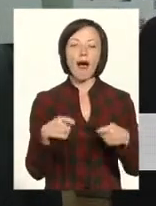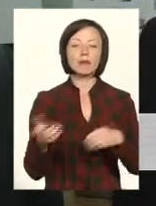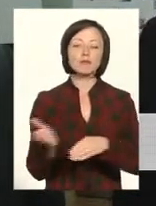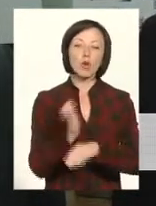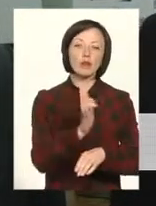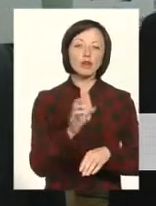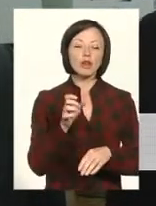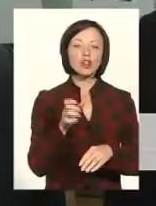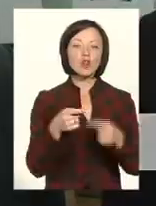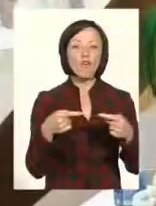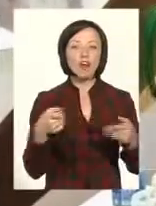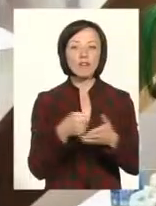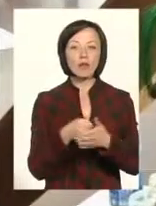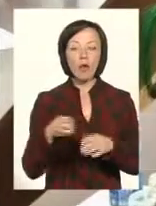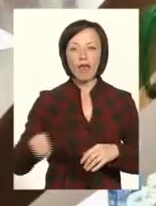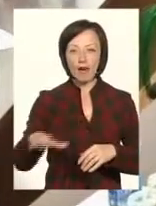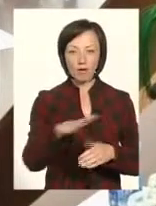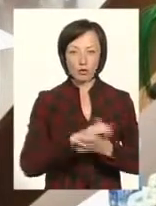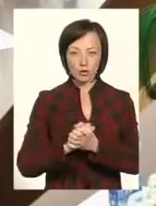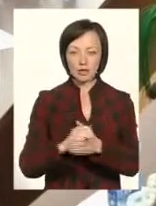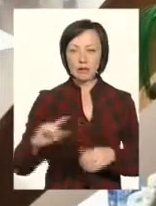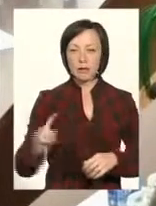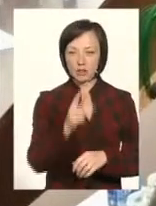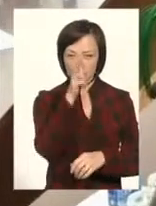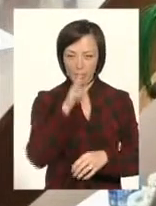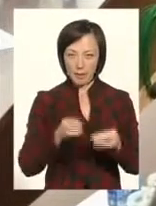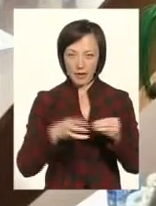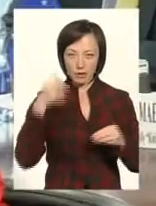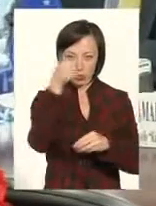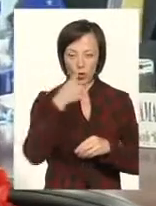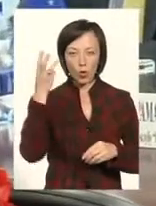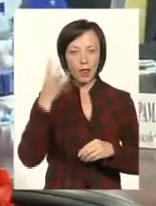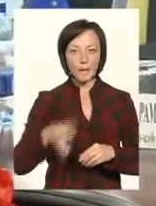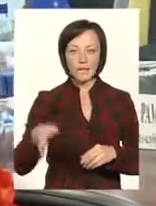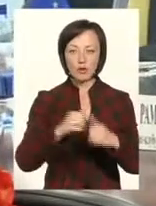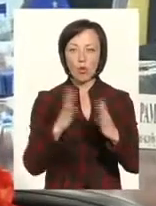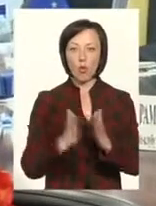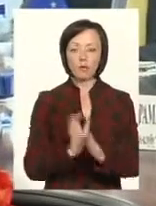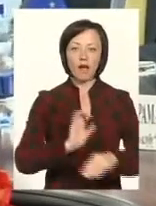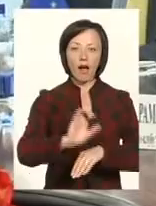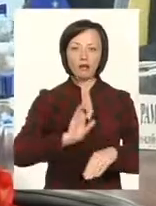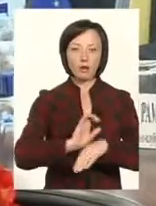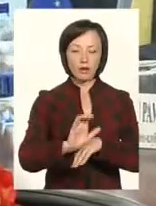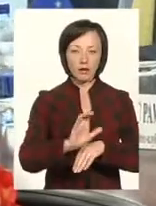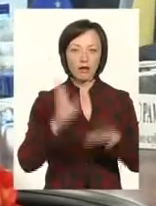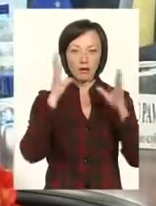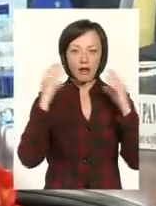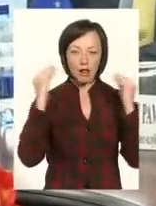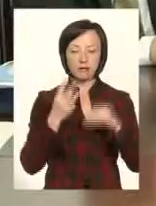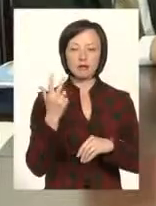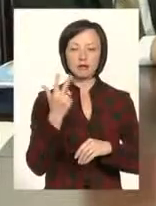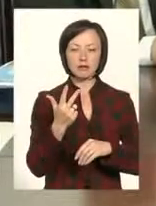товарів до Європейського Союзу. За перший квартал 2015 року на Хмельниччині обсяг експорту у Нідерланди –